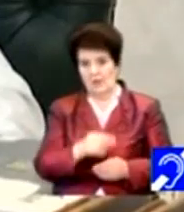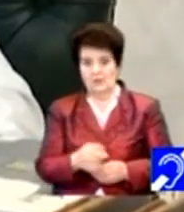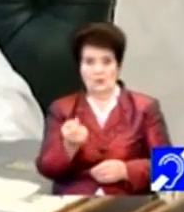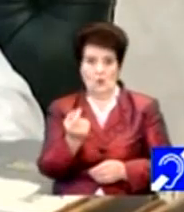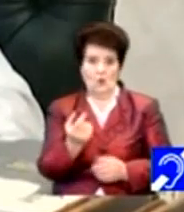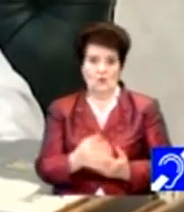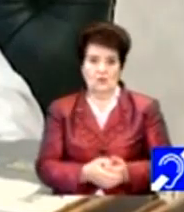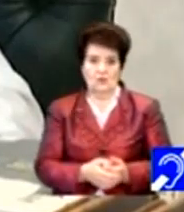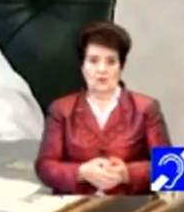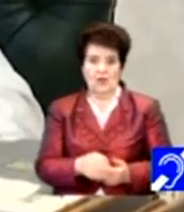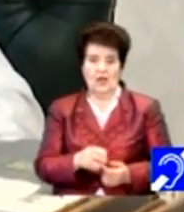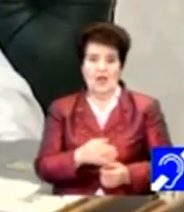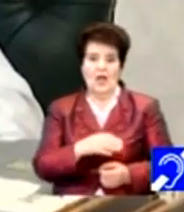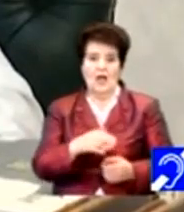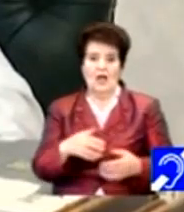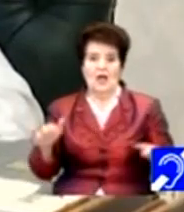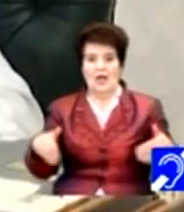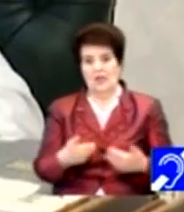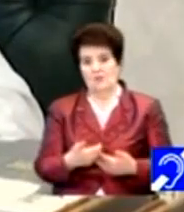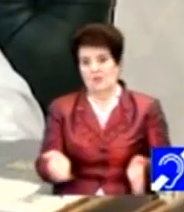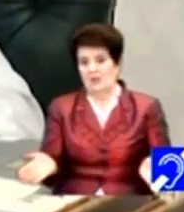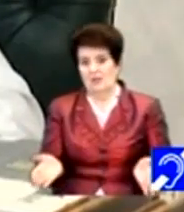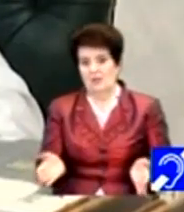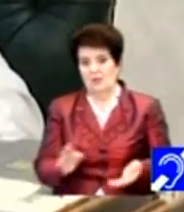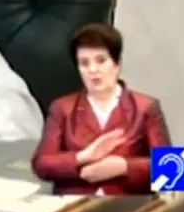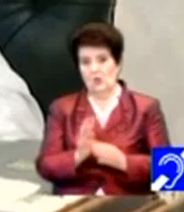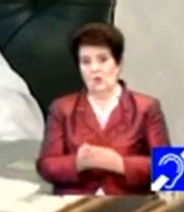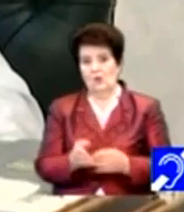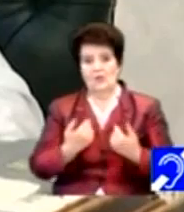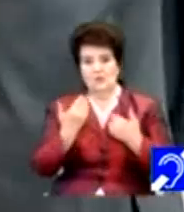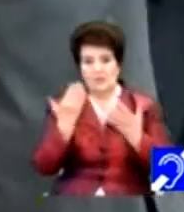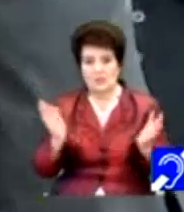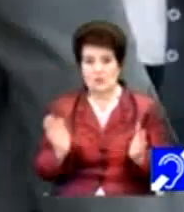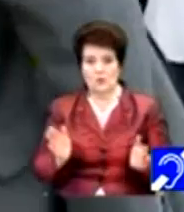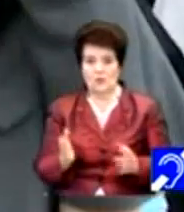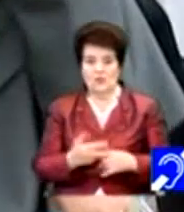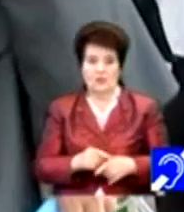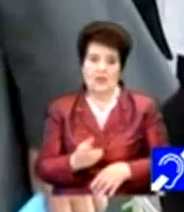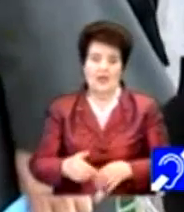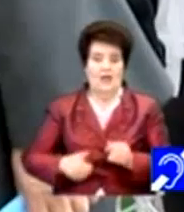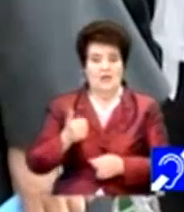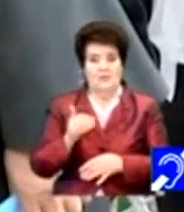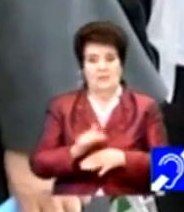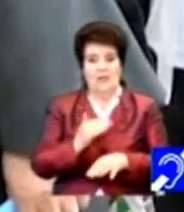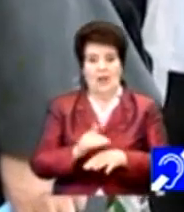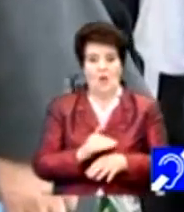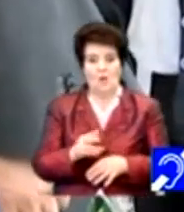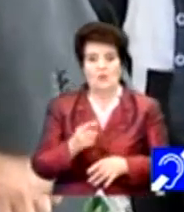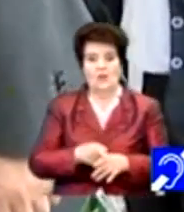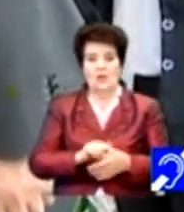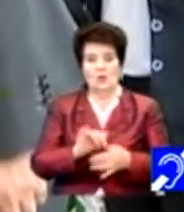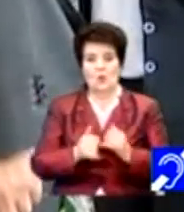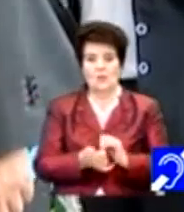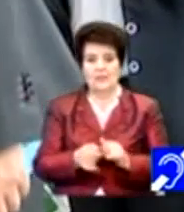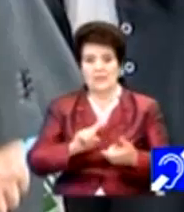trecut răceala prin tine și tu ai trecut coronavirus. Nici n-ai știut de lucrul ăsta. Se laudă că face toate aceste lucruri în condiții